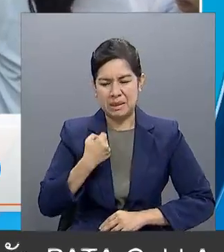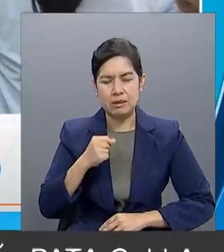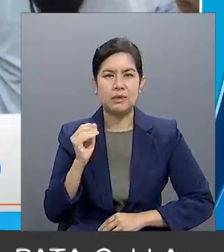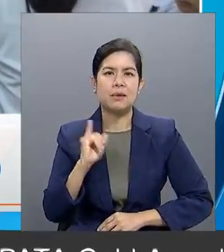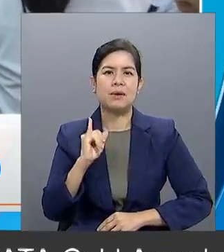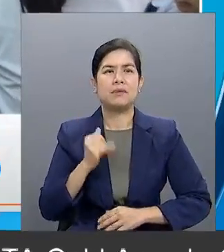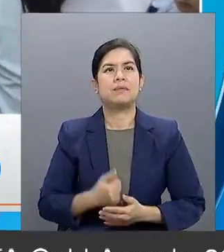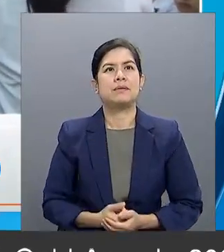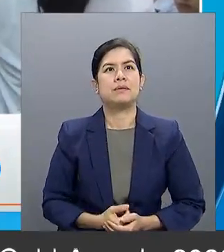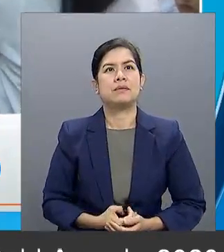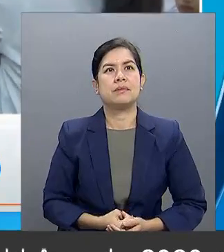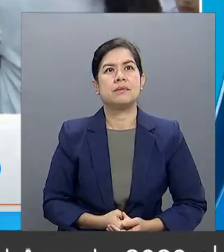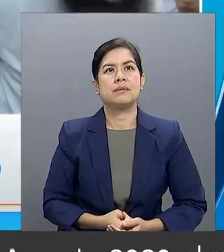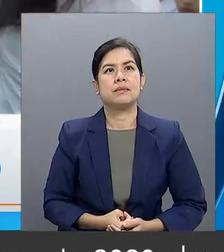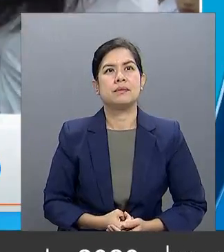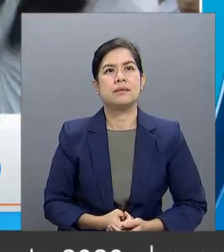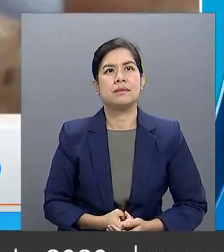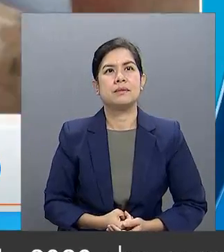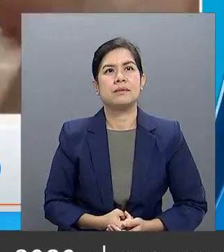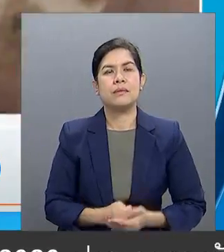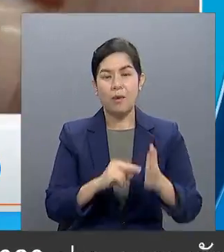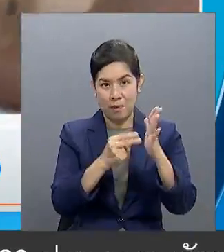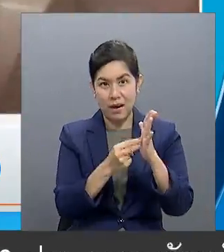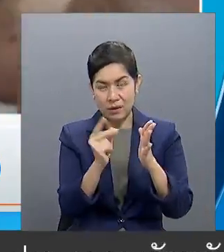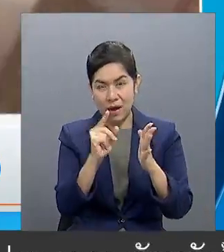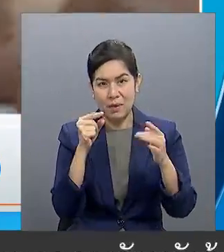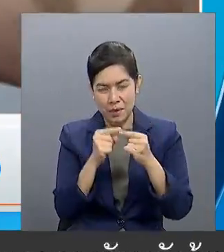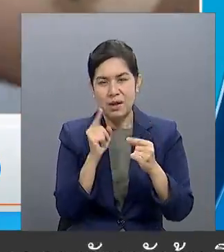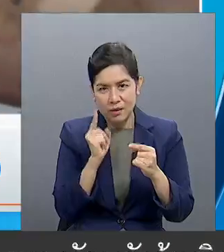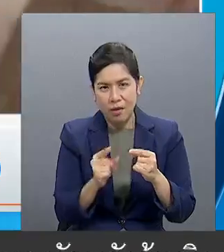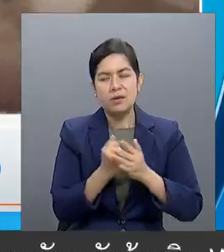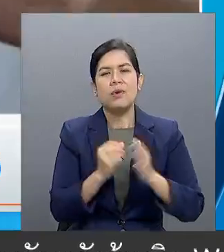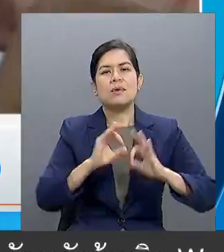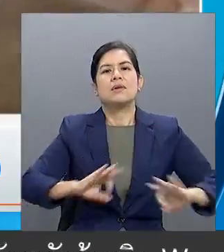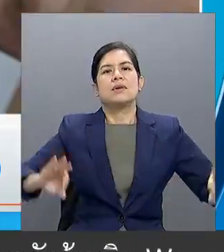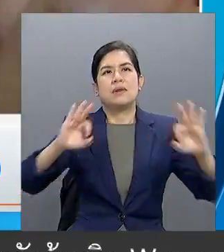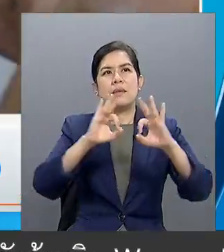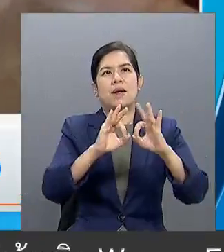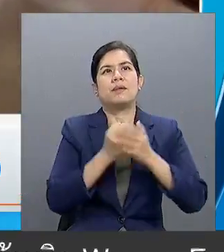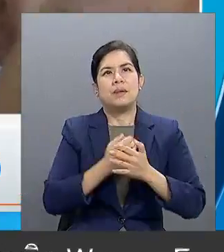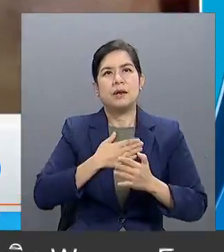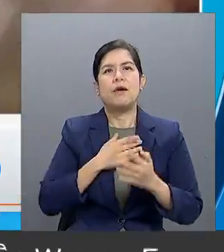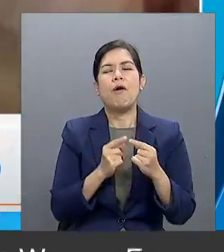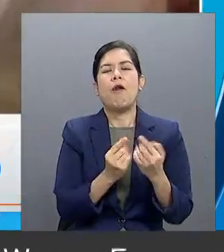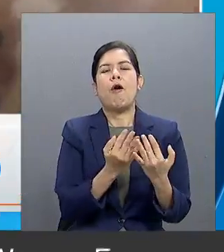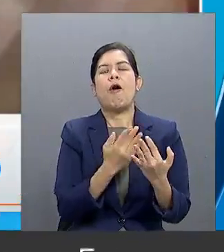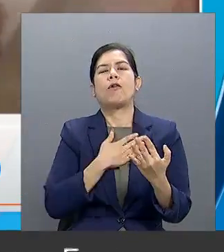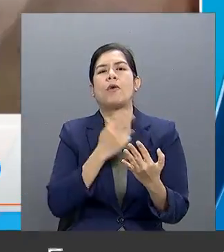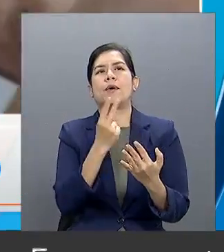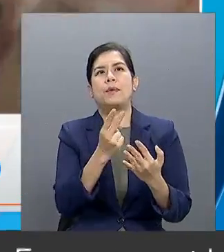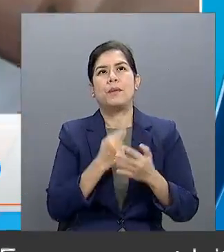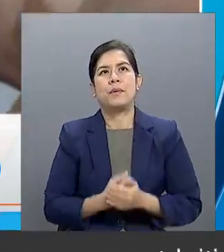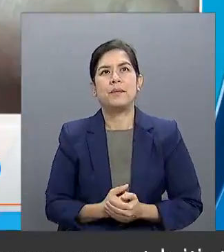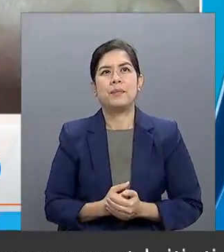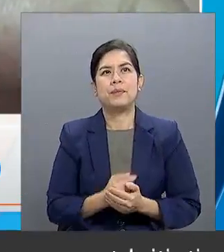มันเกิดจากผิวไม่ใช่คน นี่ เหมือนกับใจคนและความจริงใจแหละครับผมต้องใช้เวลาพิสูจน์ตัวเอง ปรากฏว่าพอแต่งแล้วไม่ใช่เสือโคร่งนะฮะเป็น